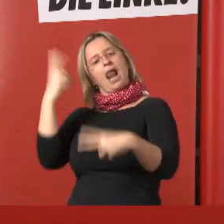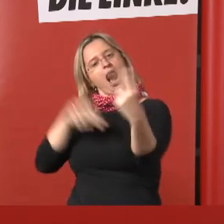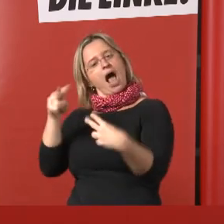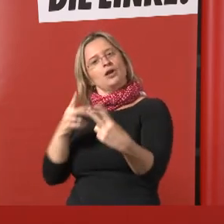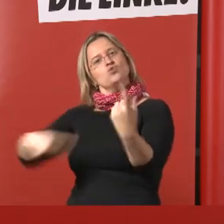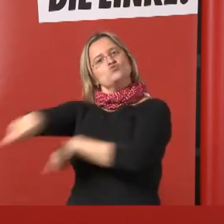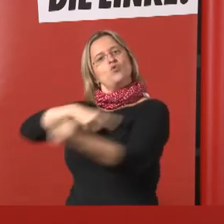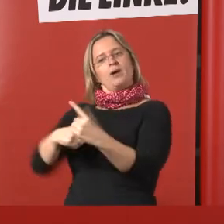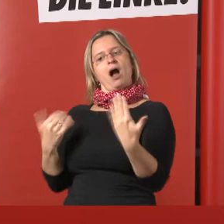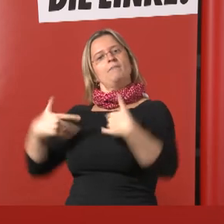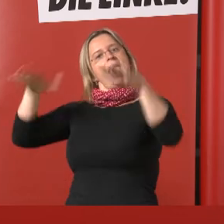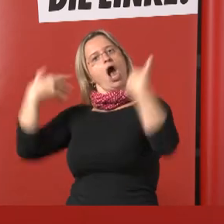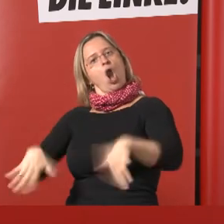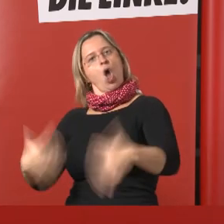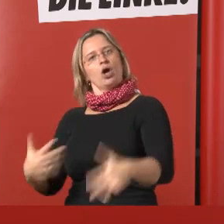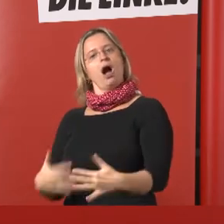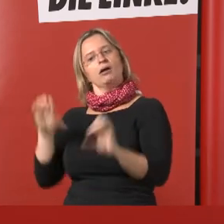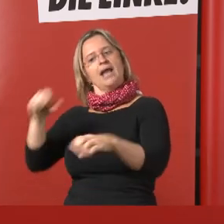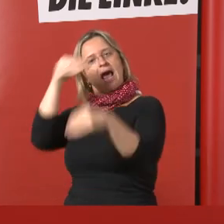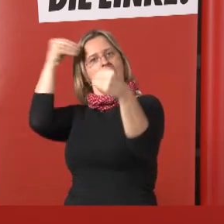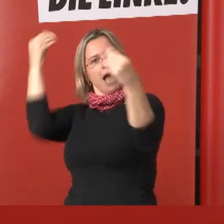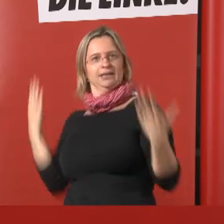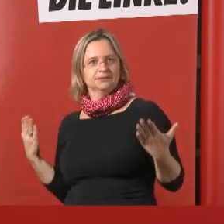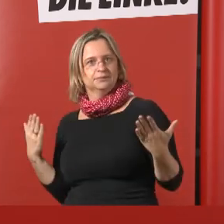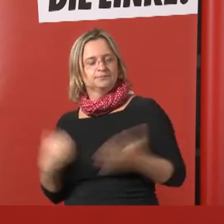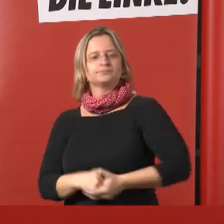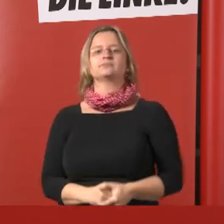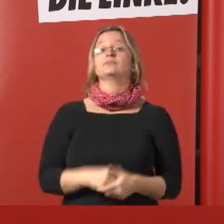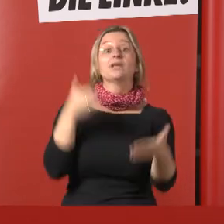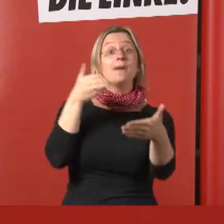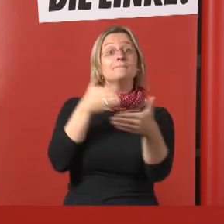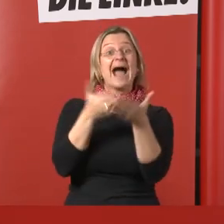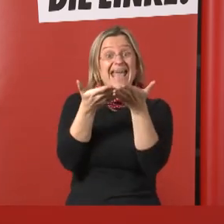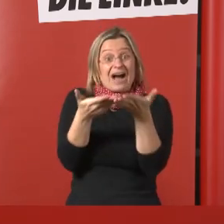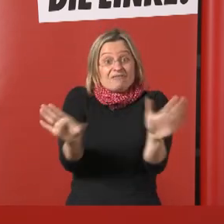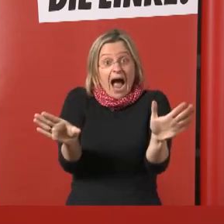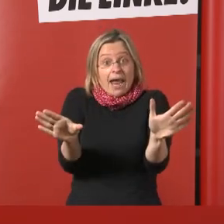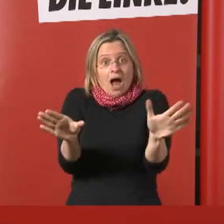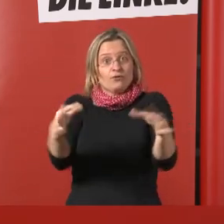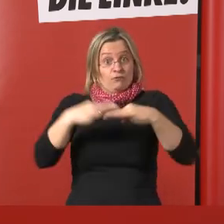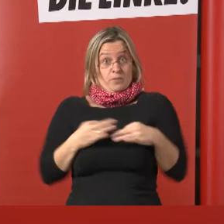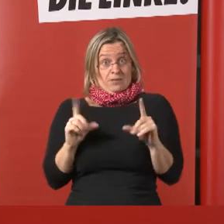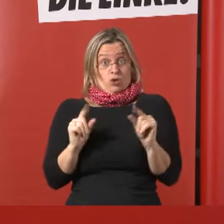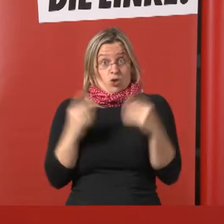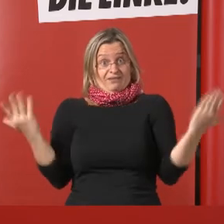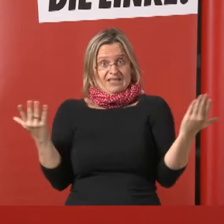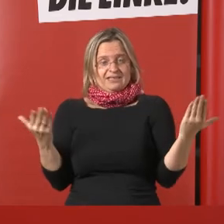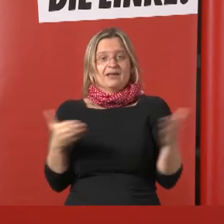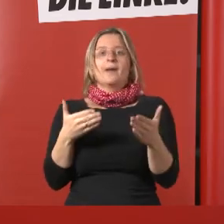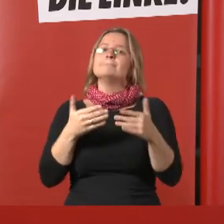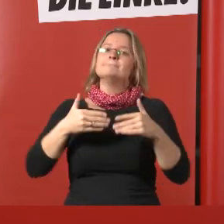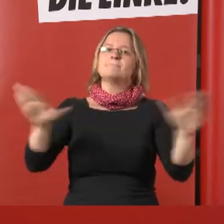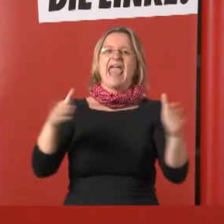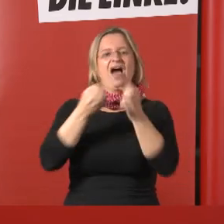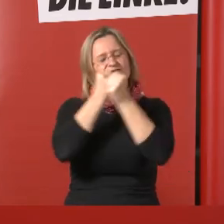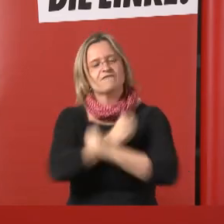Denkbeeinträchtigungen, die Menschen ohne klassische Behinderungen im Umgang mit Menschen mit Behinderungen haben, abzubauen. Deswegen sage ich immer, Barrierefreiheit bedeutet